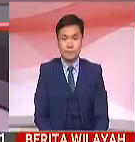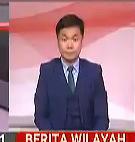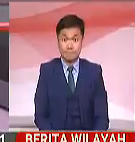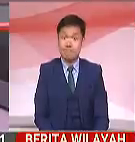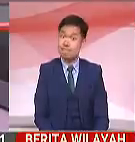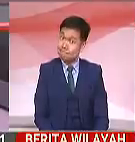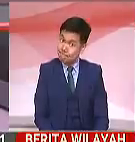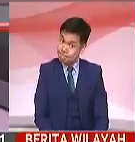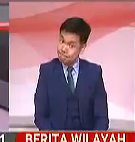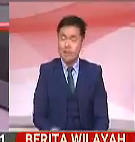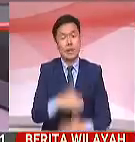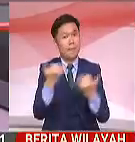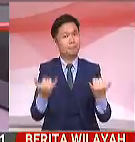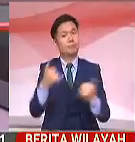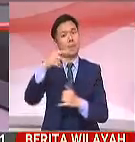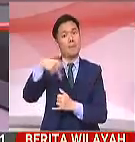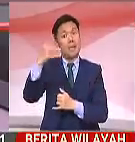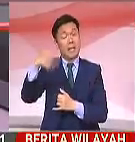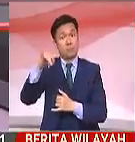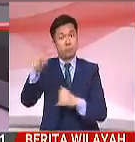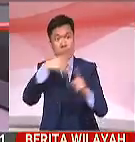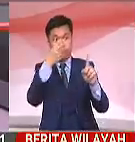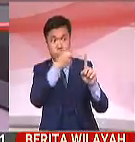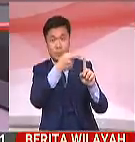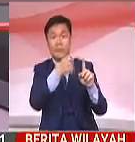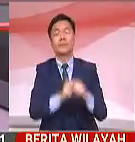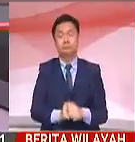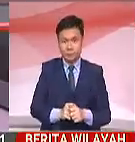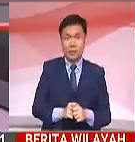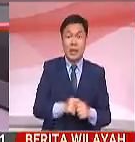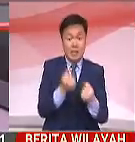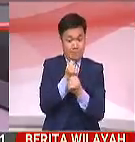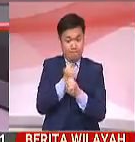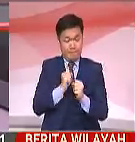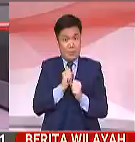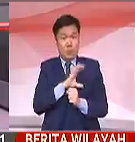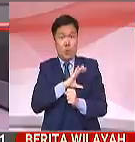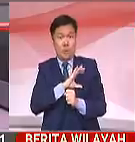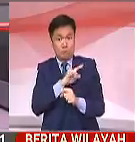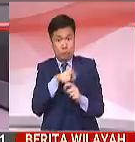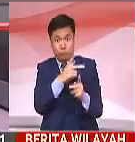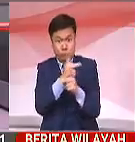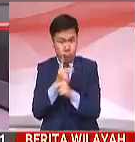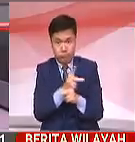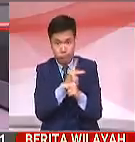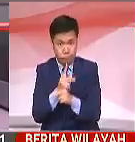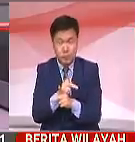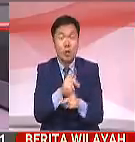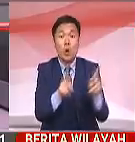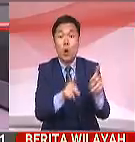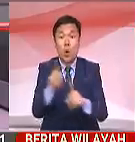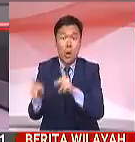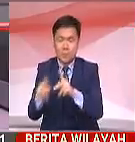Dalam memastikan perintah pergerakan kawalan dipatuhi, pasukan keselamatan memainkan peranan penting untuk mendisiplinkan